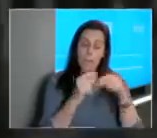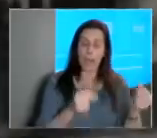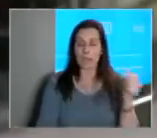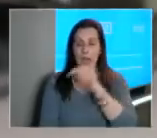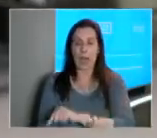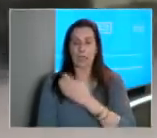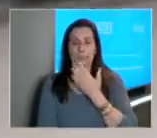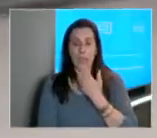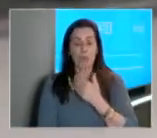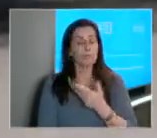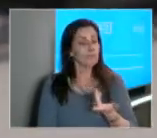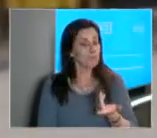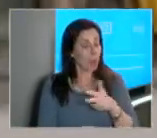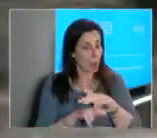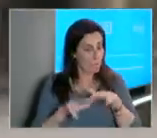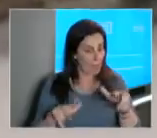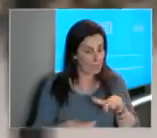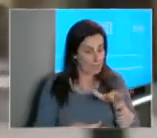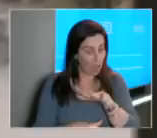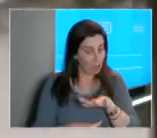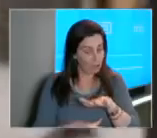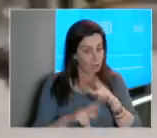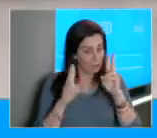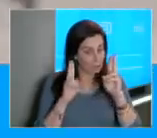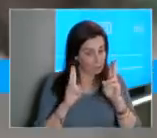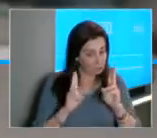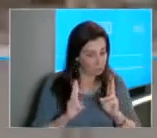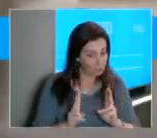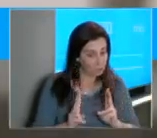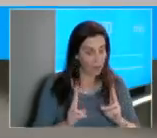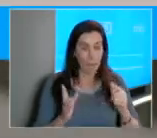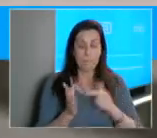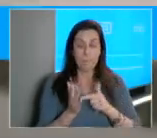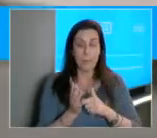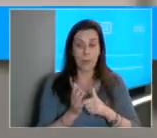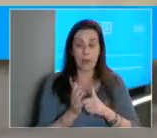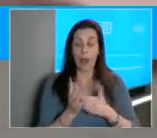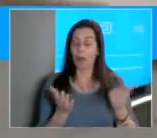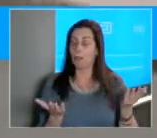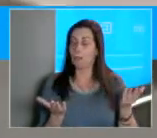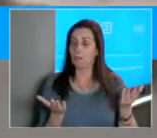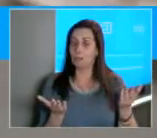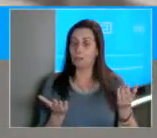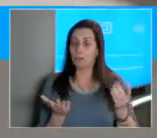מרצועת עזה. האם צפוי המצב בשטח להירגע בהדרגה בעקבות דחיית ההחלטה